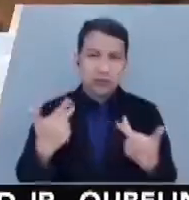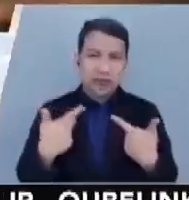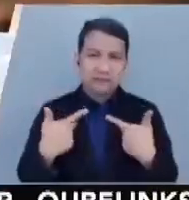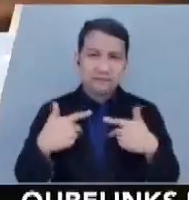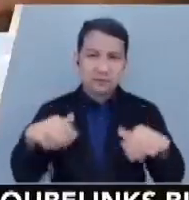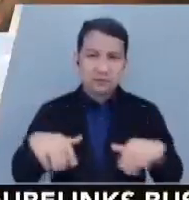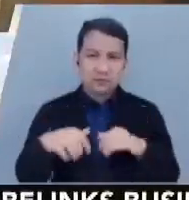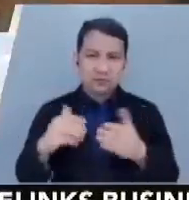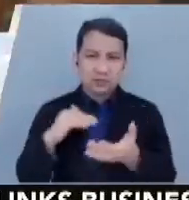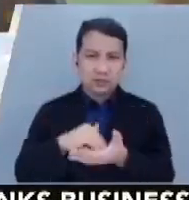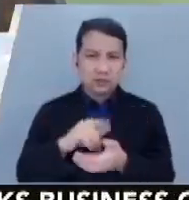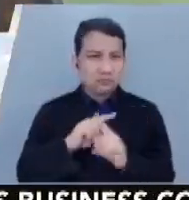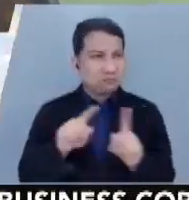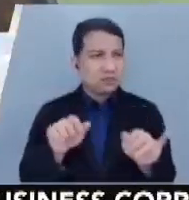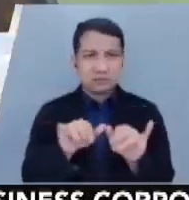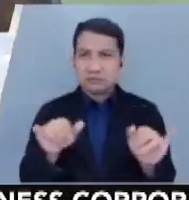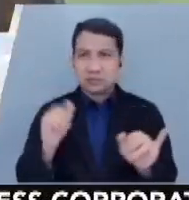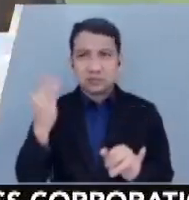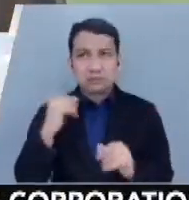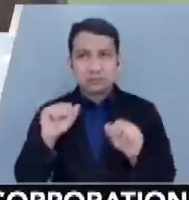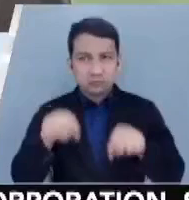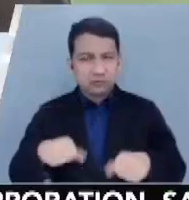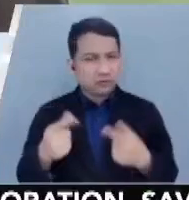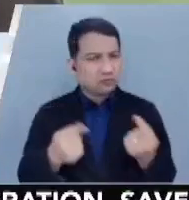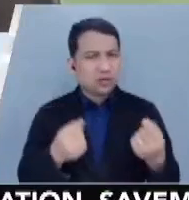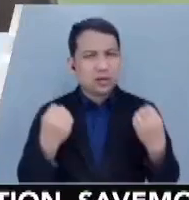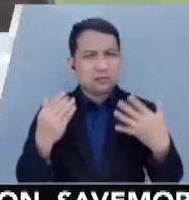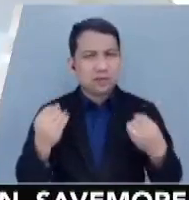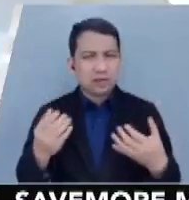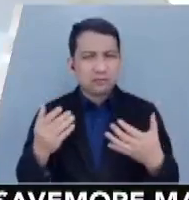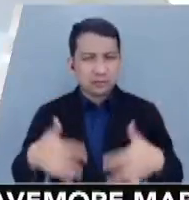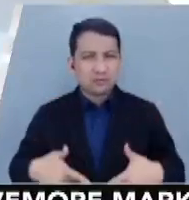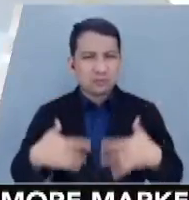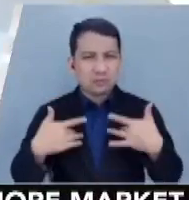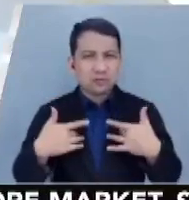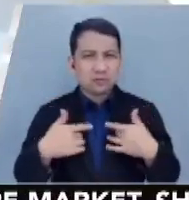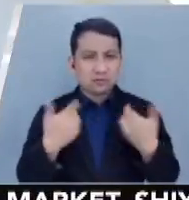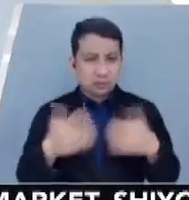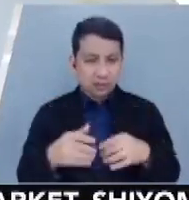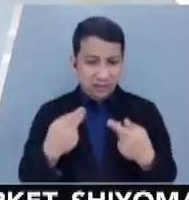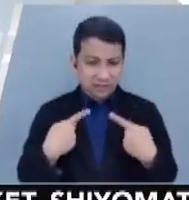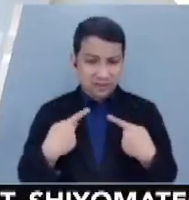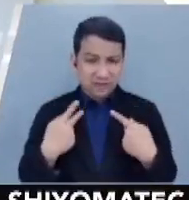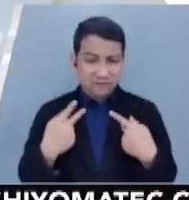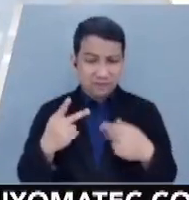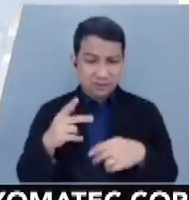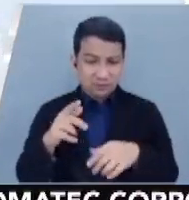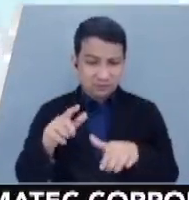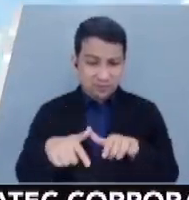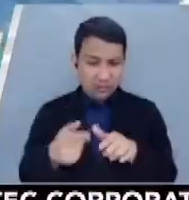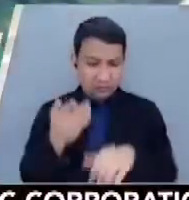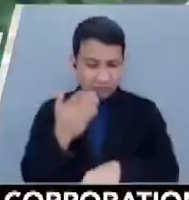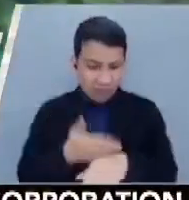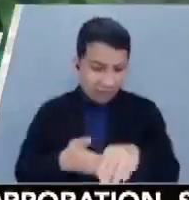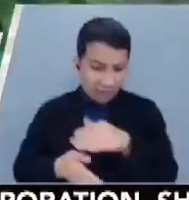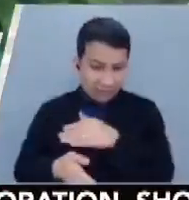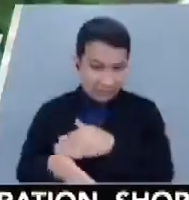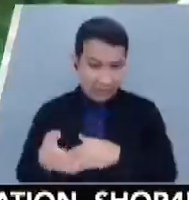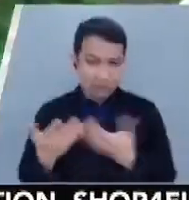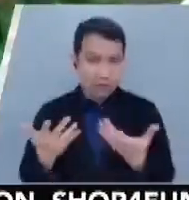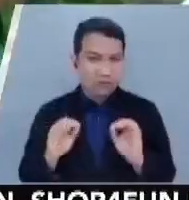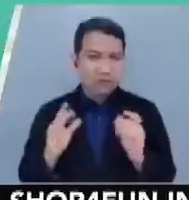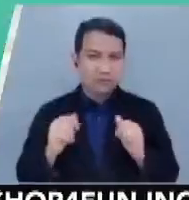they can do something else. There's life after amputation. Maraming salamat po at natulungan po kaming lahat. Sa mga